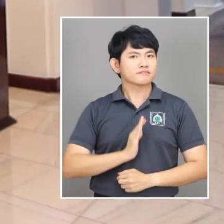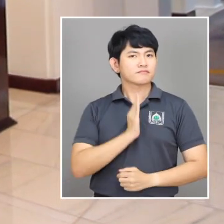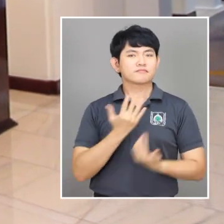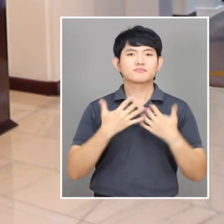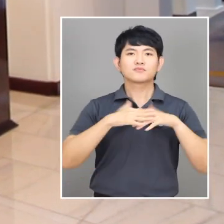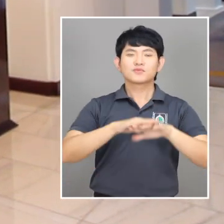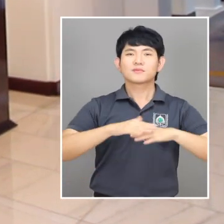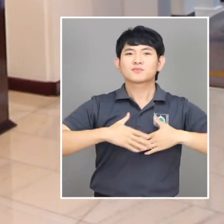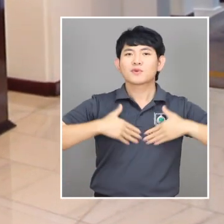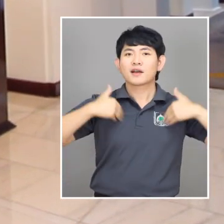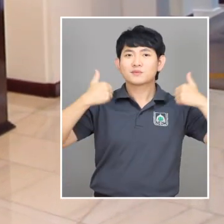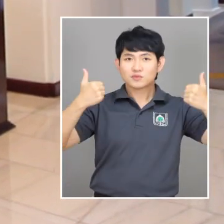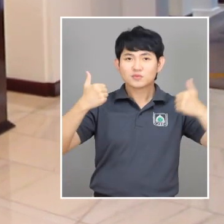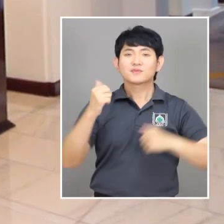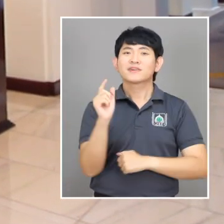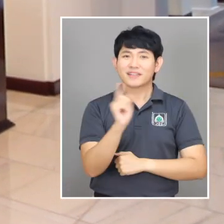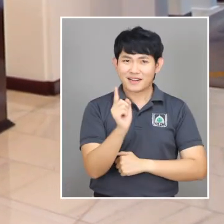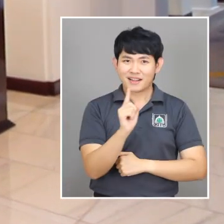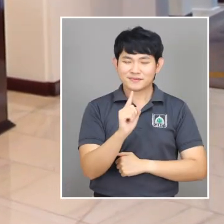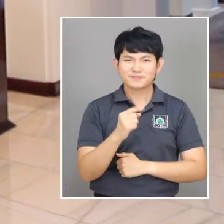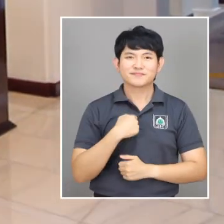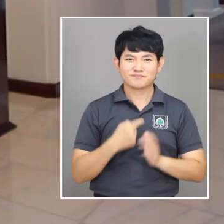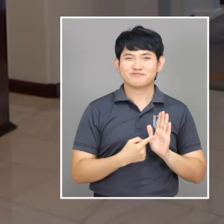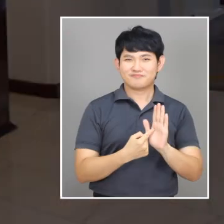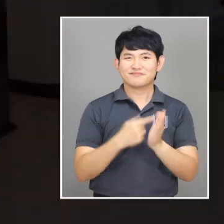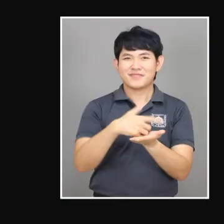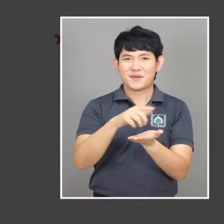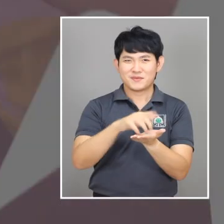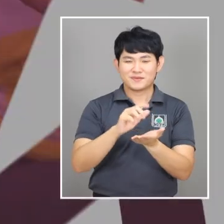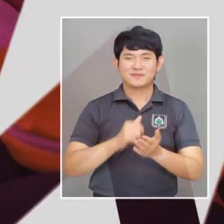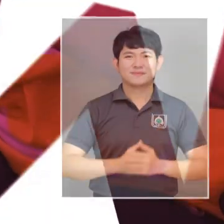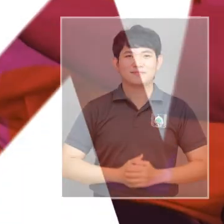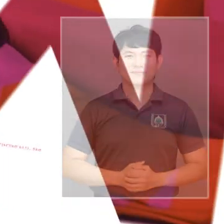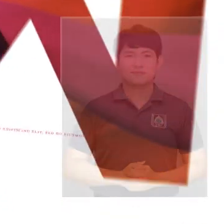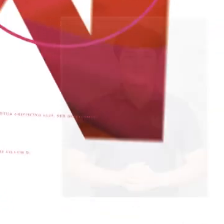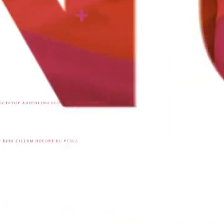มกันอย่างมีความสุขของอีกหนึ่งท่านที่อยากให้ได้รู้จักในวันนี้ค่ะ